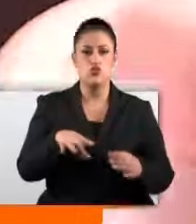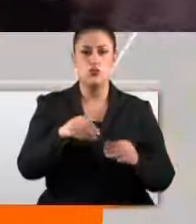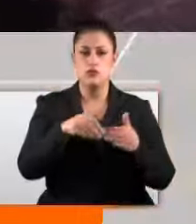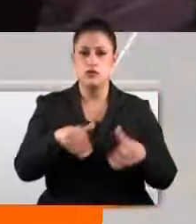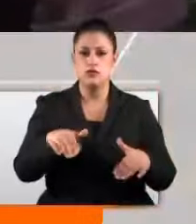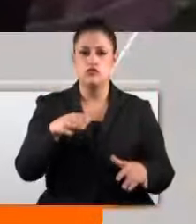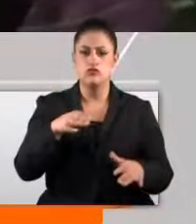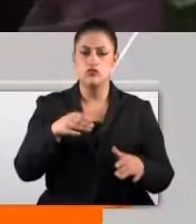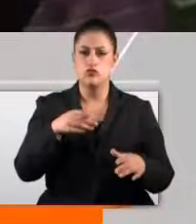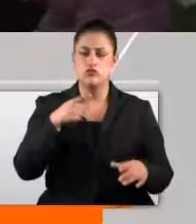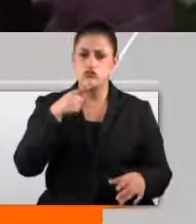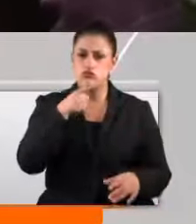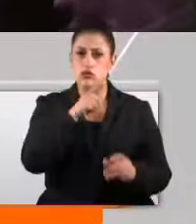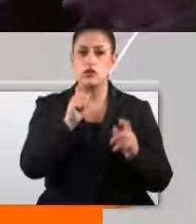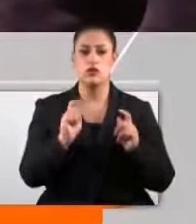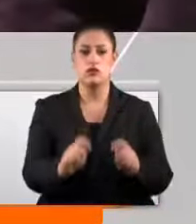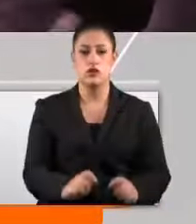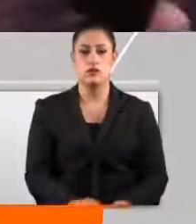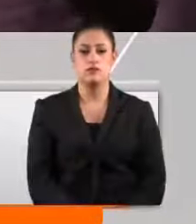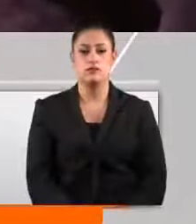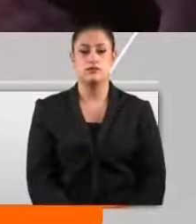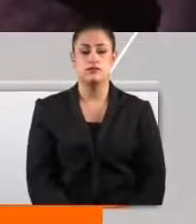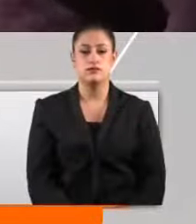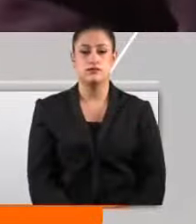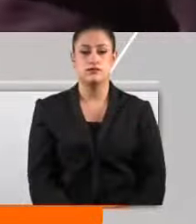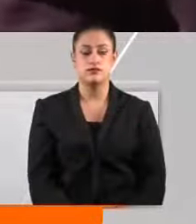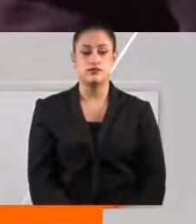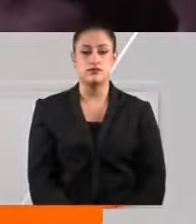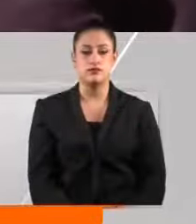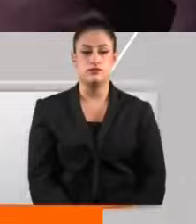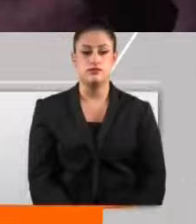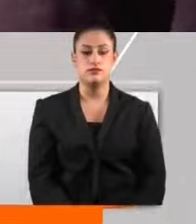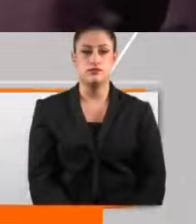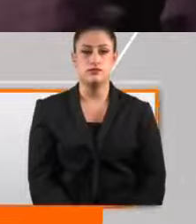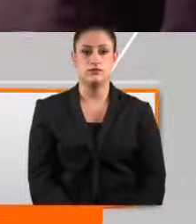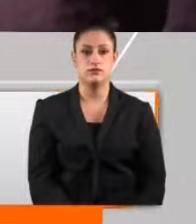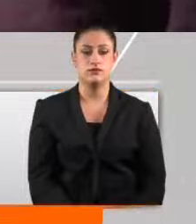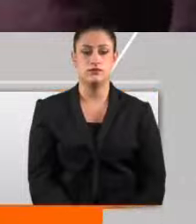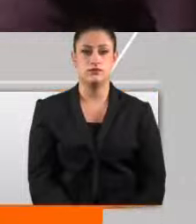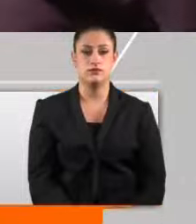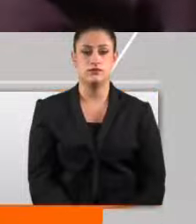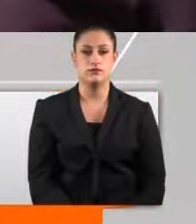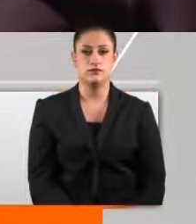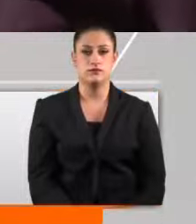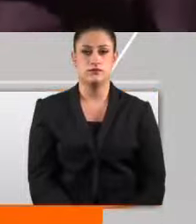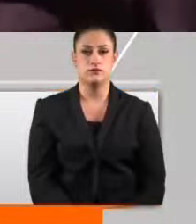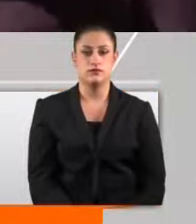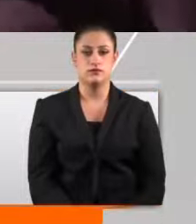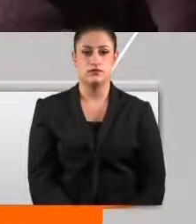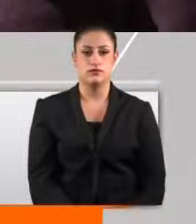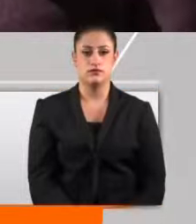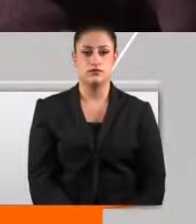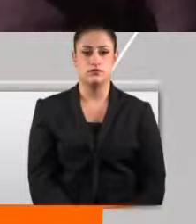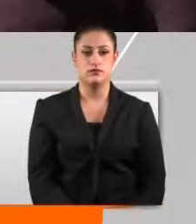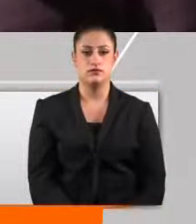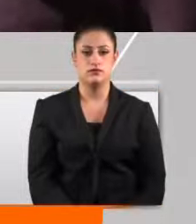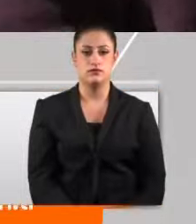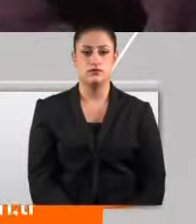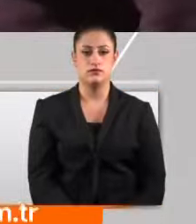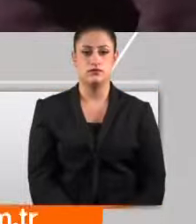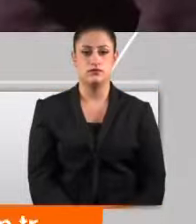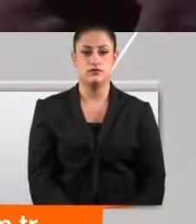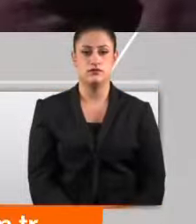zorladı. Nafaka artırım davası açtı bana. Aylık 5000 lira nafaka hükmettiler ve geçmişe yönelik de bana borç çıkardılar. 98